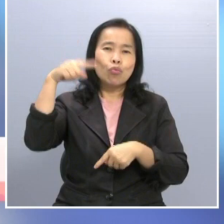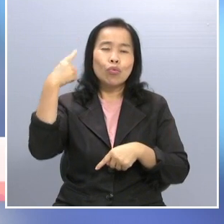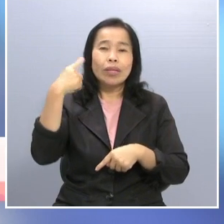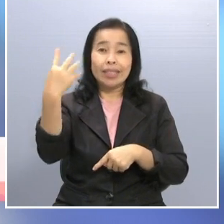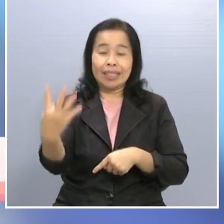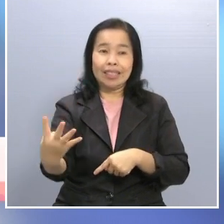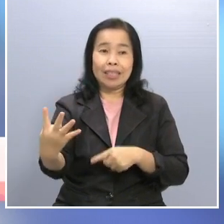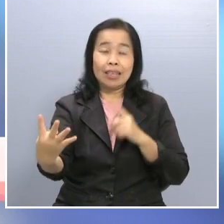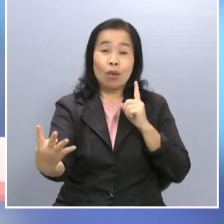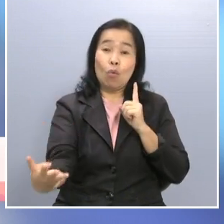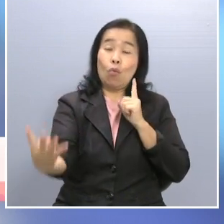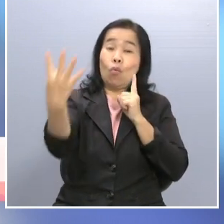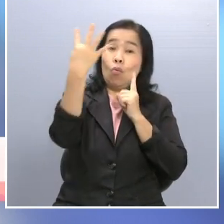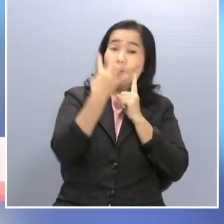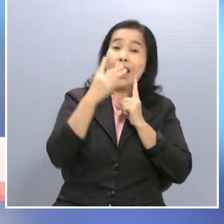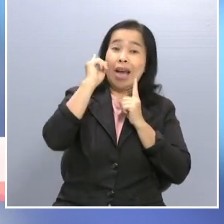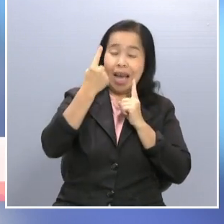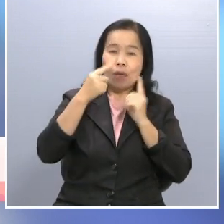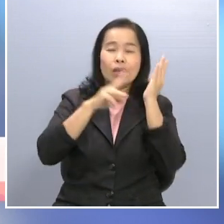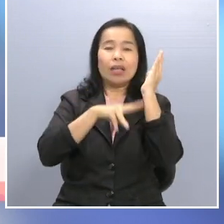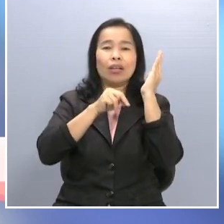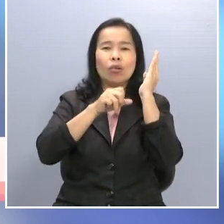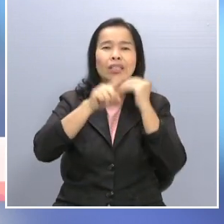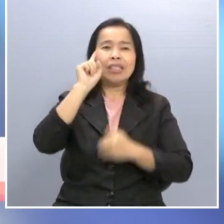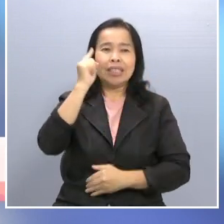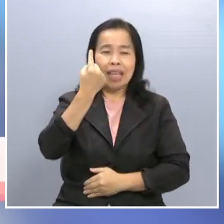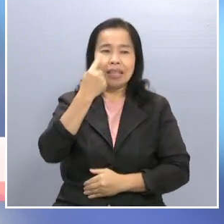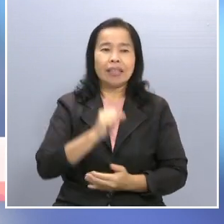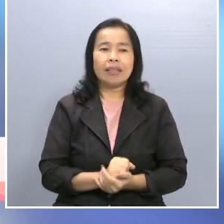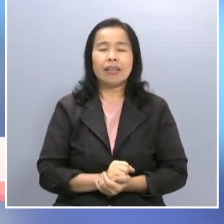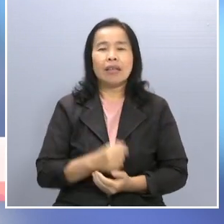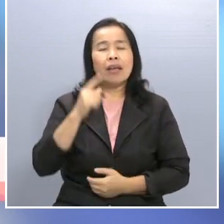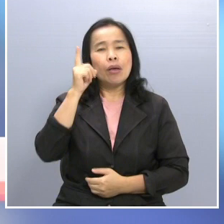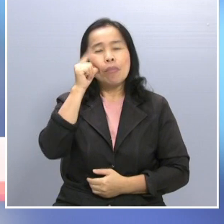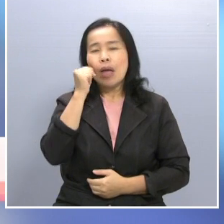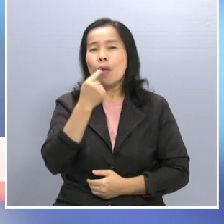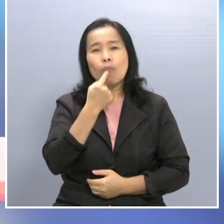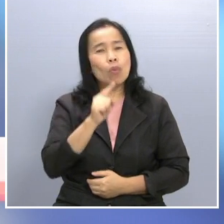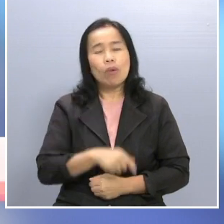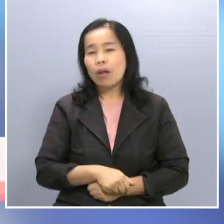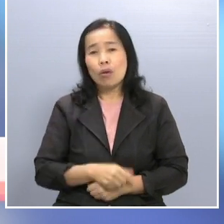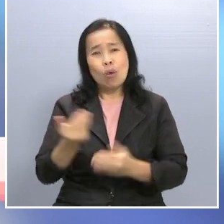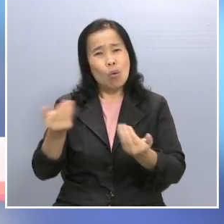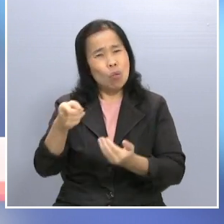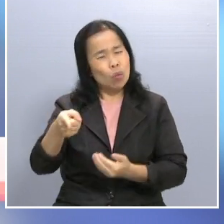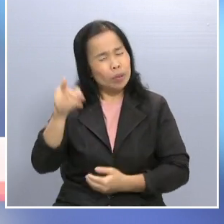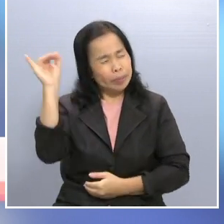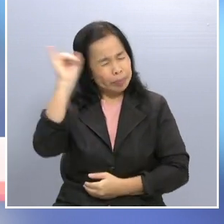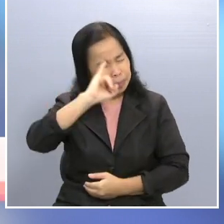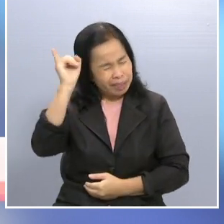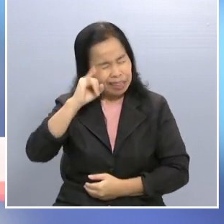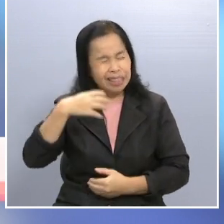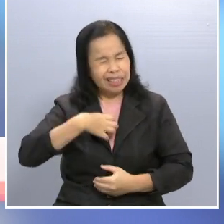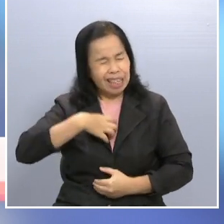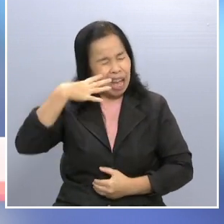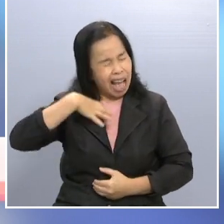าตามไปข่มขู่ไปกดดันแม่อีกนะคะคือแม่บอกเลยค่ะบอกว่านี่คือลูกอกตัญญูคิดแต่จะแย่ง